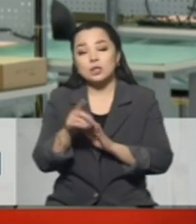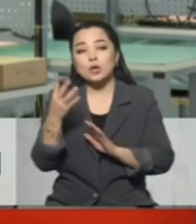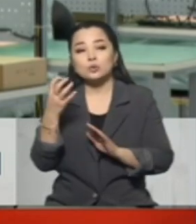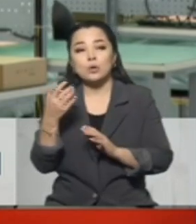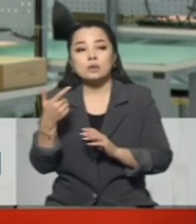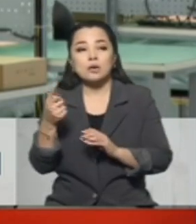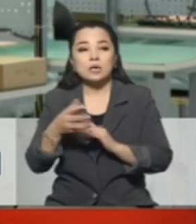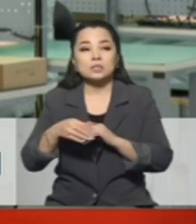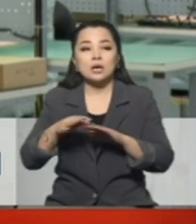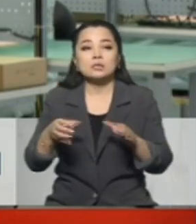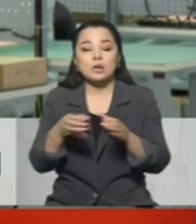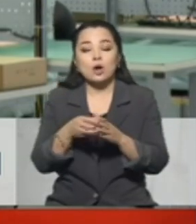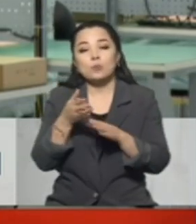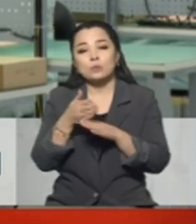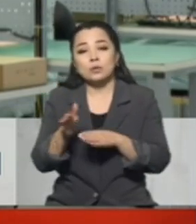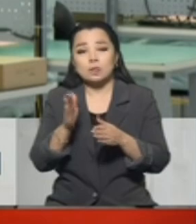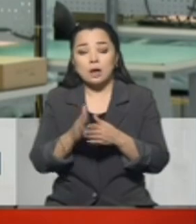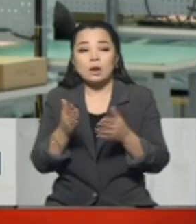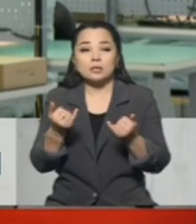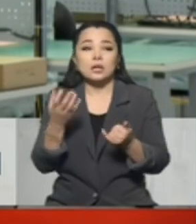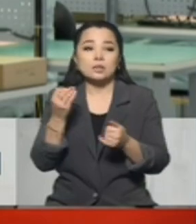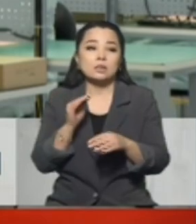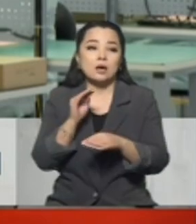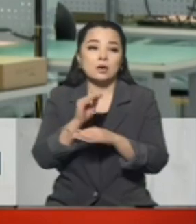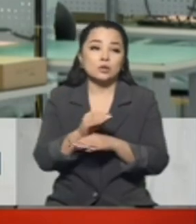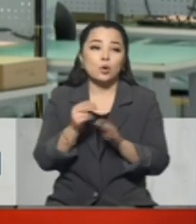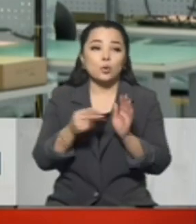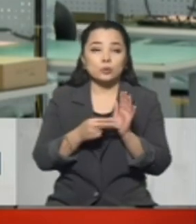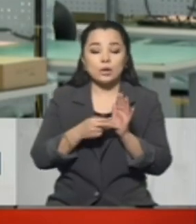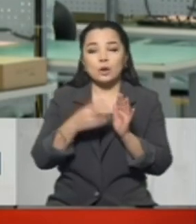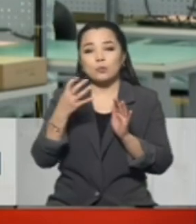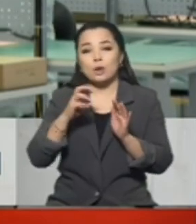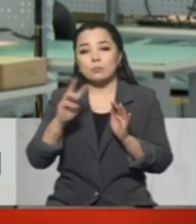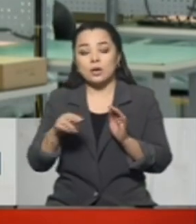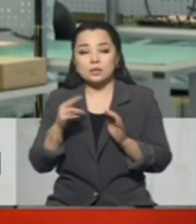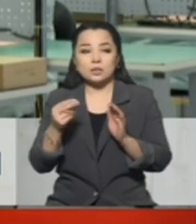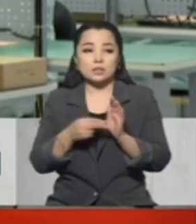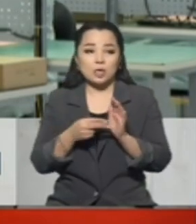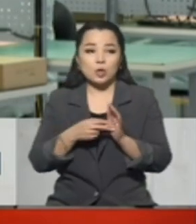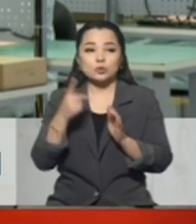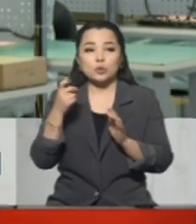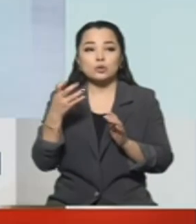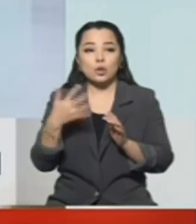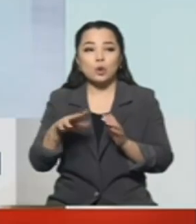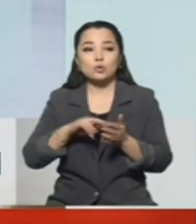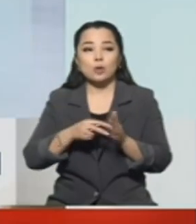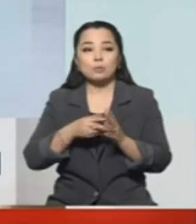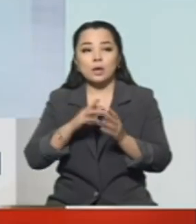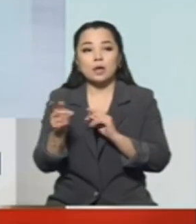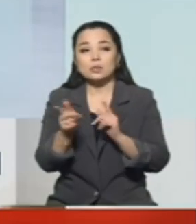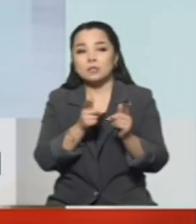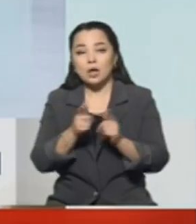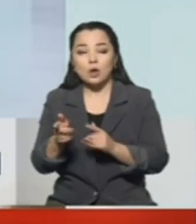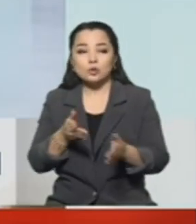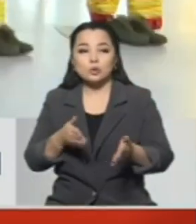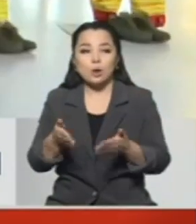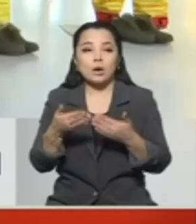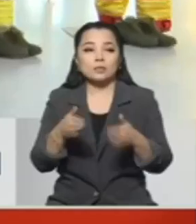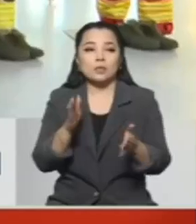400 гектар жер бөлеміз деп отырмыз. Яғни тағы да шамамен құны 500 миллиард теңге болатын 150 жобаны жүзеге асыруға жол